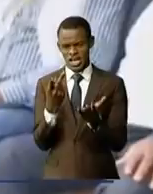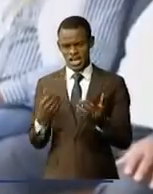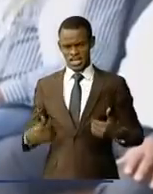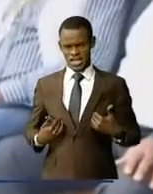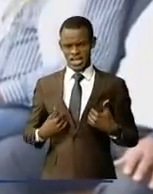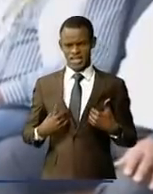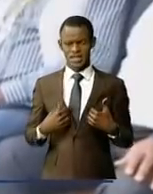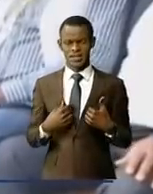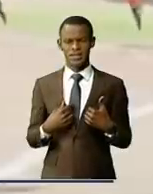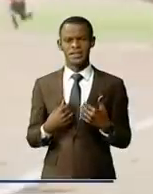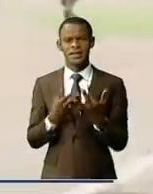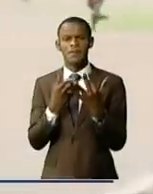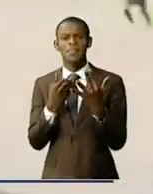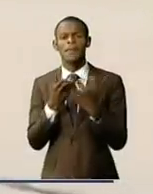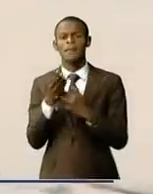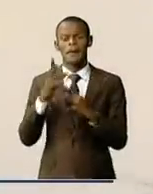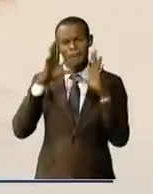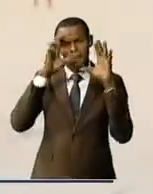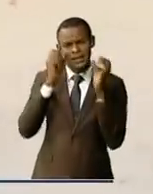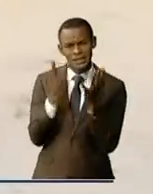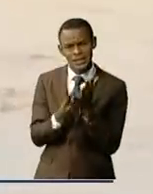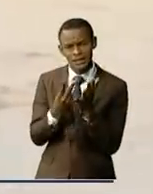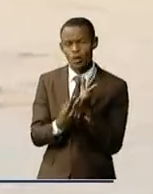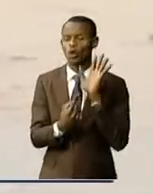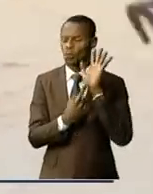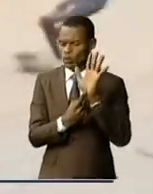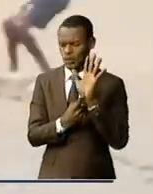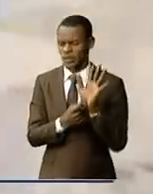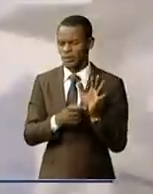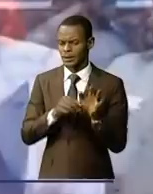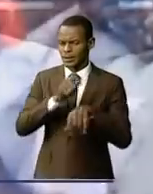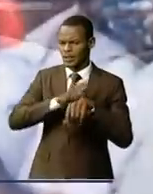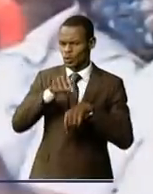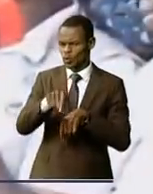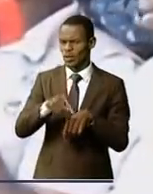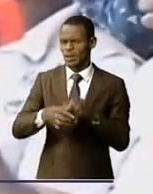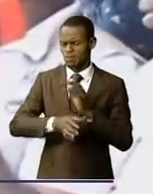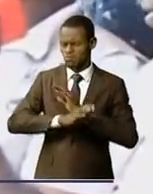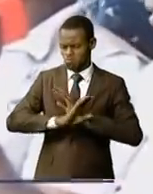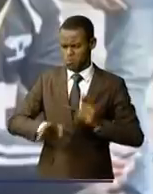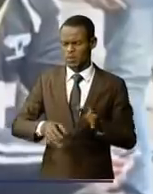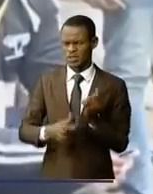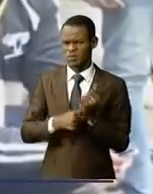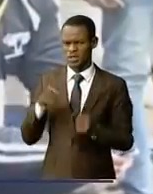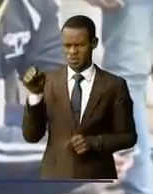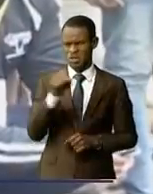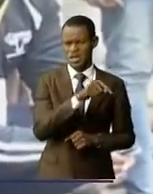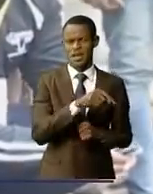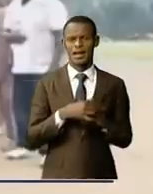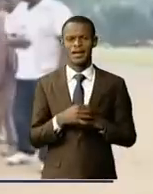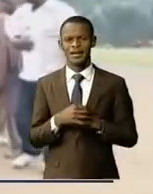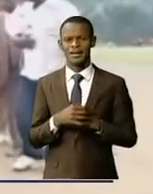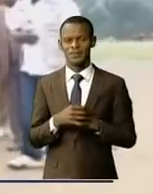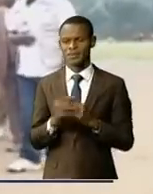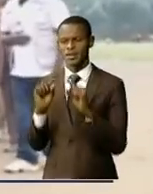la jeunesse de Masisi incarne également des talents qu'il importe d'exploiter. A noter que ce tournoi de la paix regroupe 42